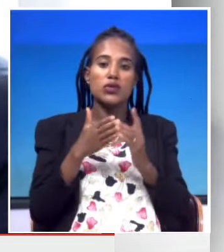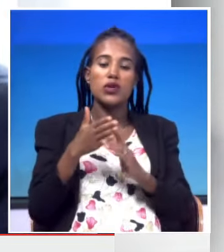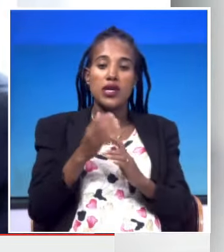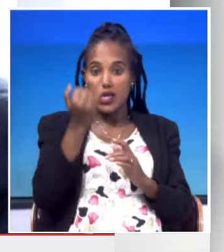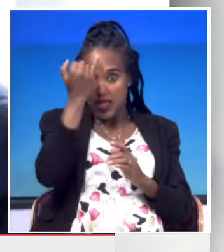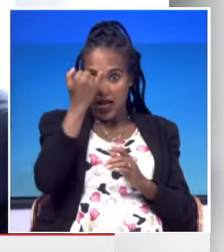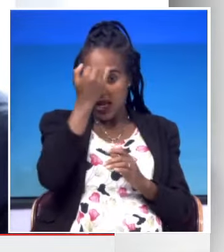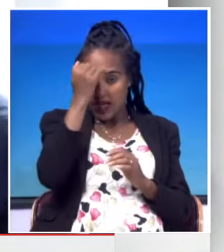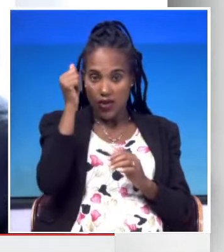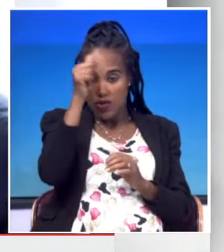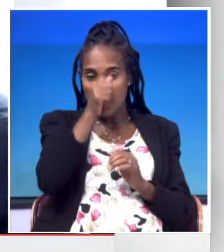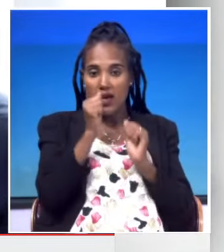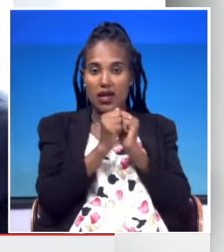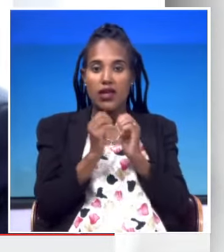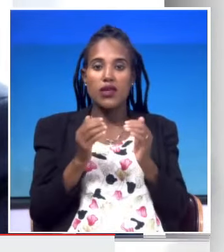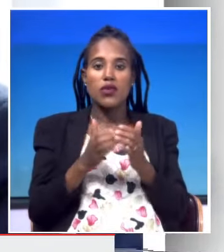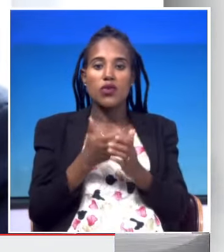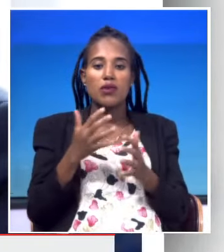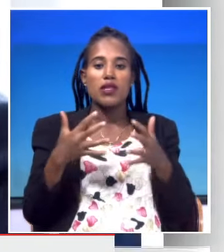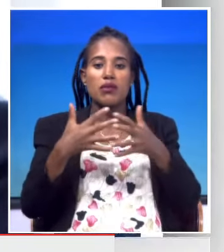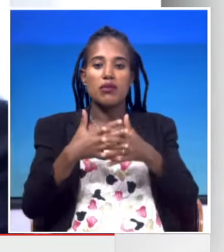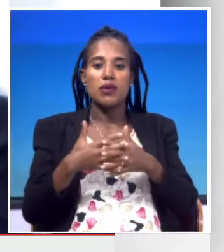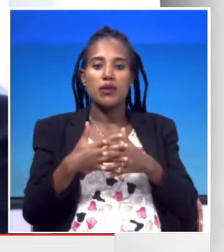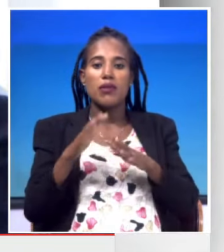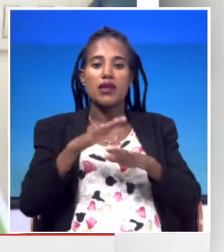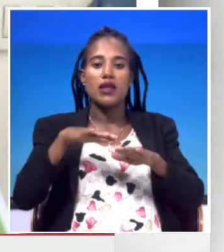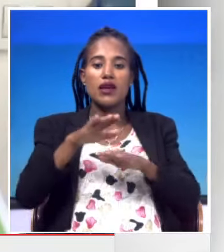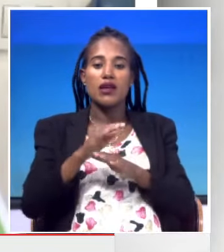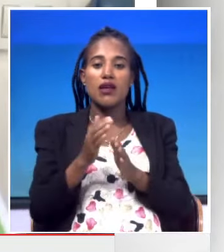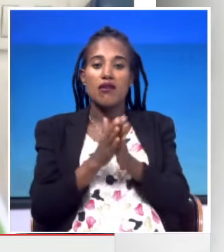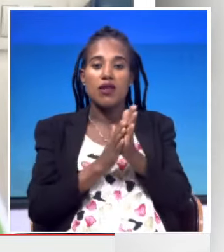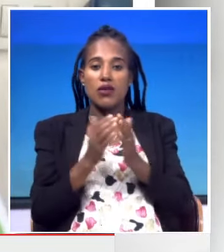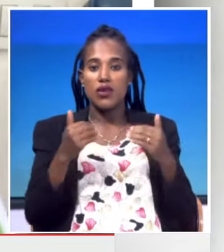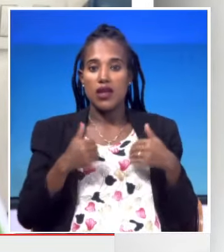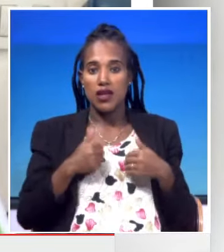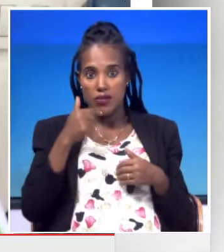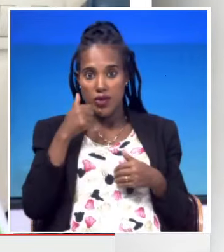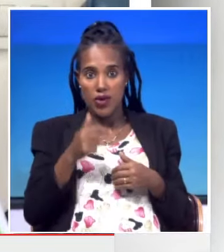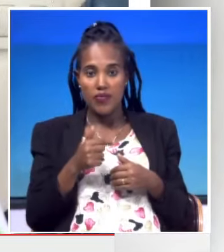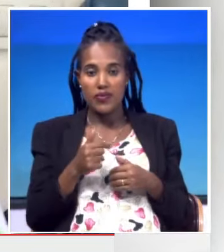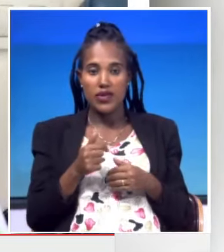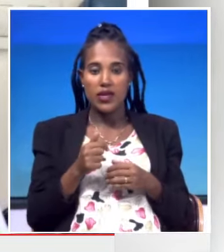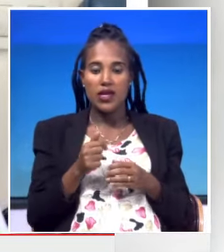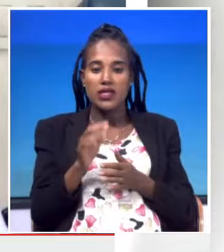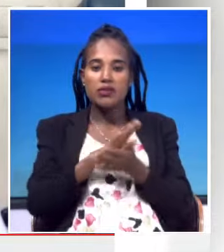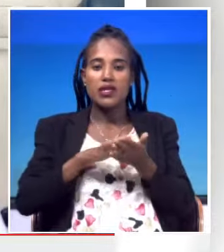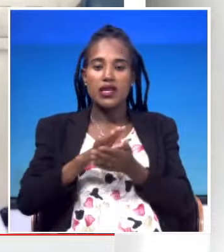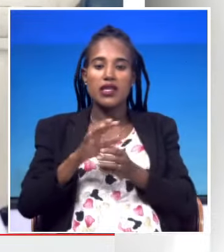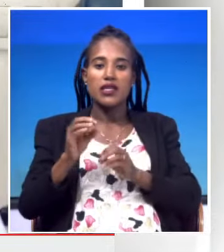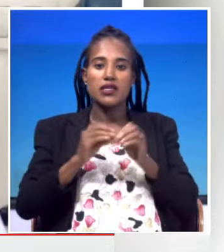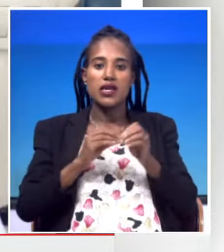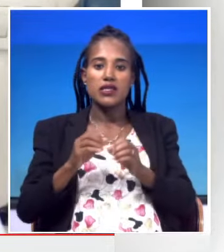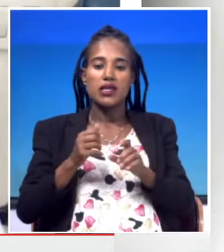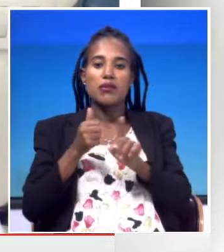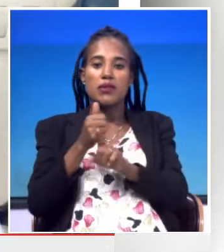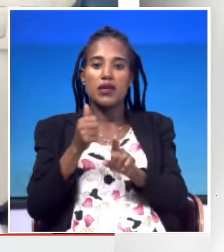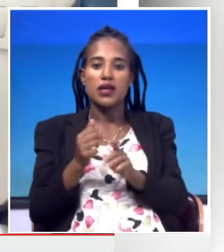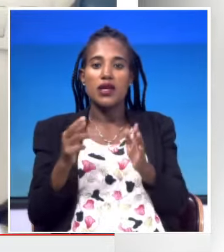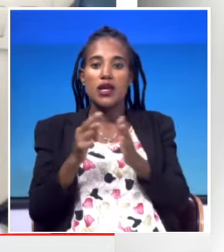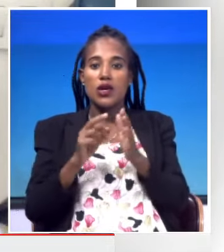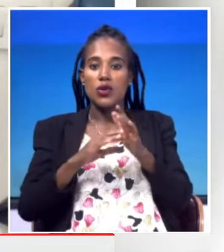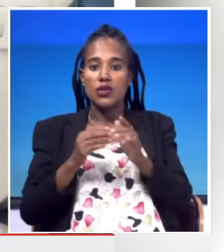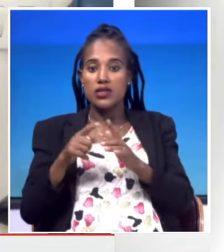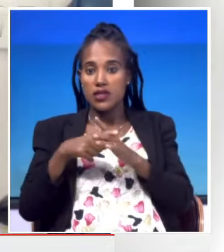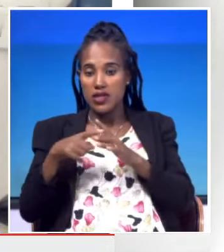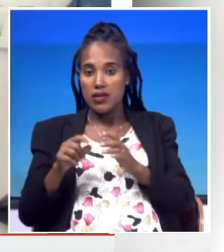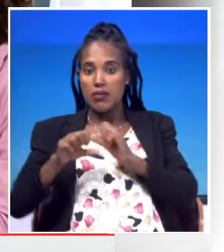ጣሊያን ከኢትዮጵያ ጋር የኢኮኖሚ ትብብር ይበልጥ የማጠናከር ፍላጎት አላት ብለዋል። የሽብርተኝነት እንቅስቃሴን በመታገል ህገወጥ